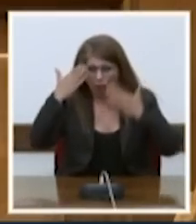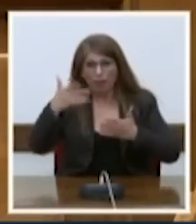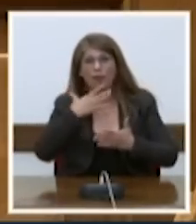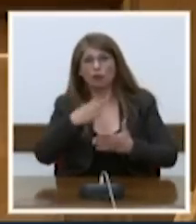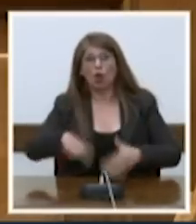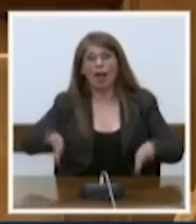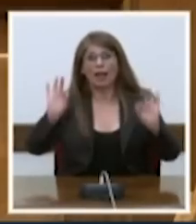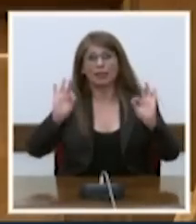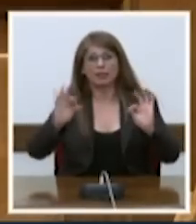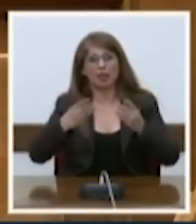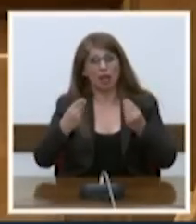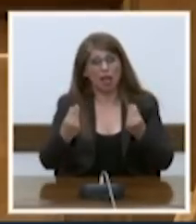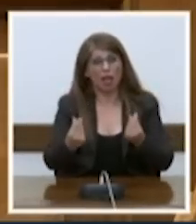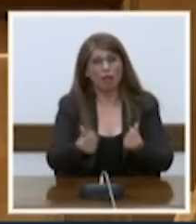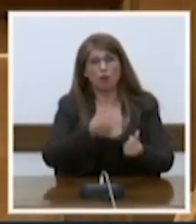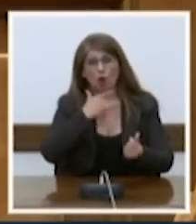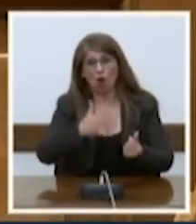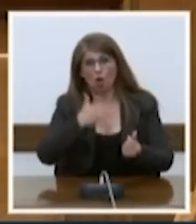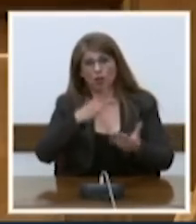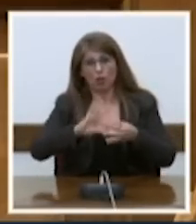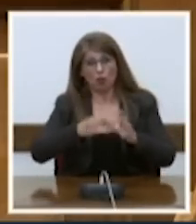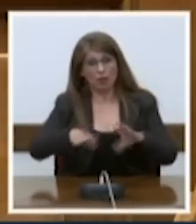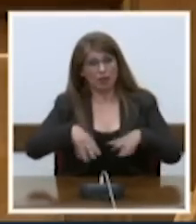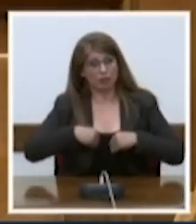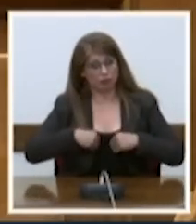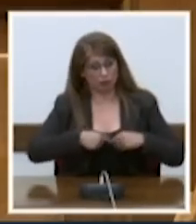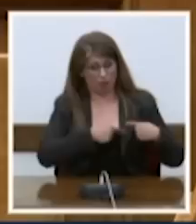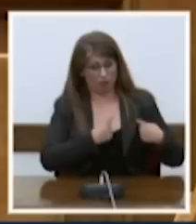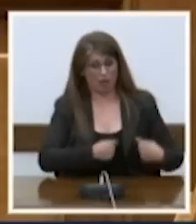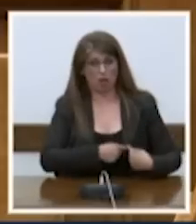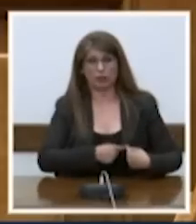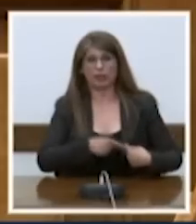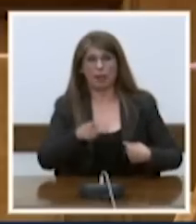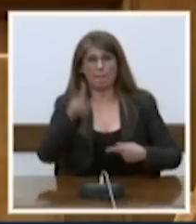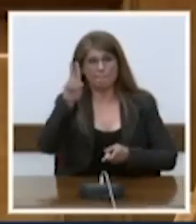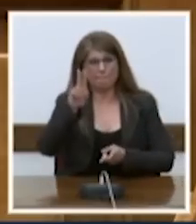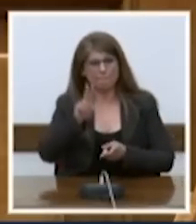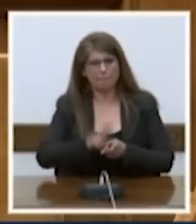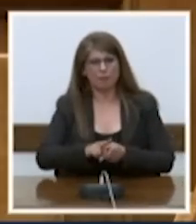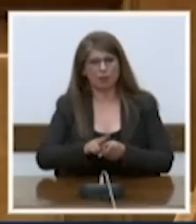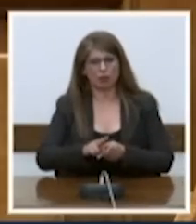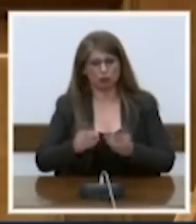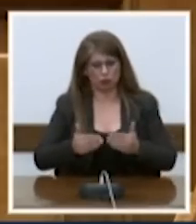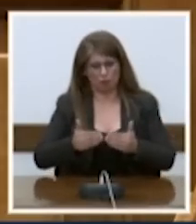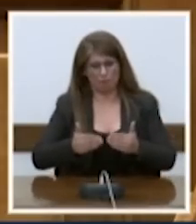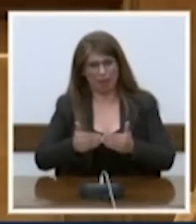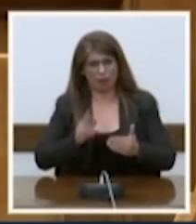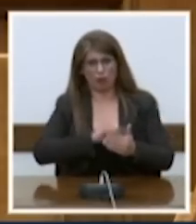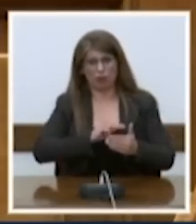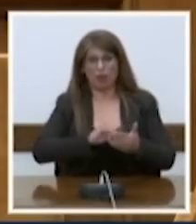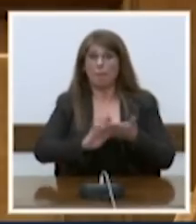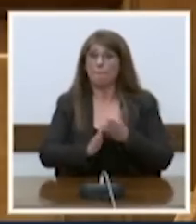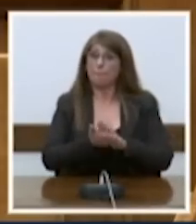να δεχτούν οι όμιλοι εθελοντικά μια μείωση στα περιθώρια κέρδους τους. Στην πράξη